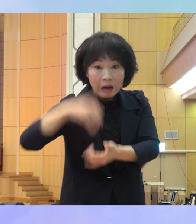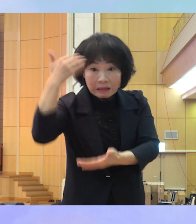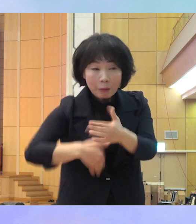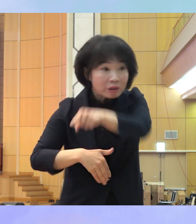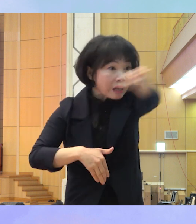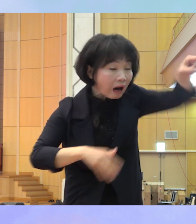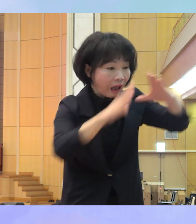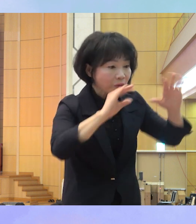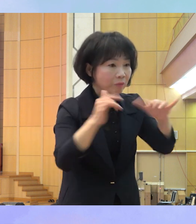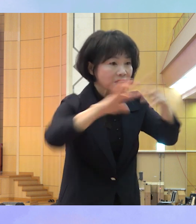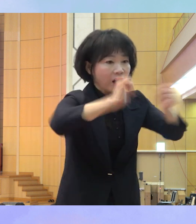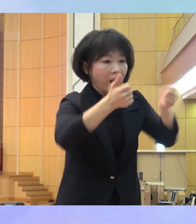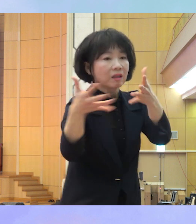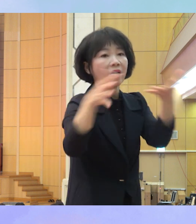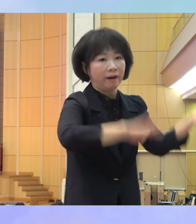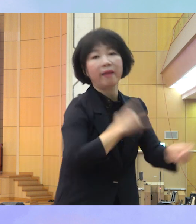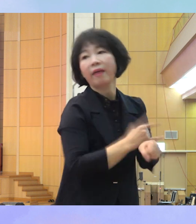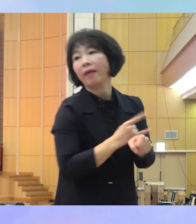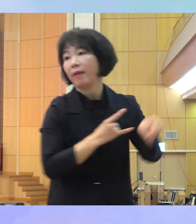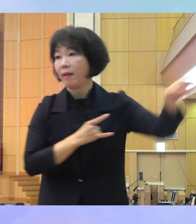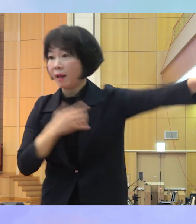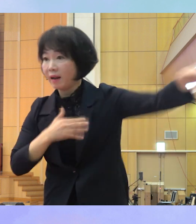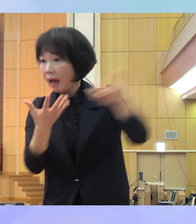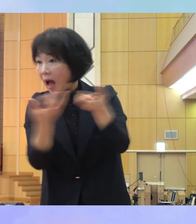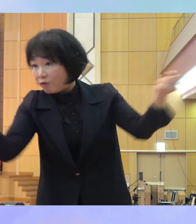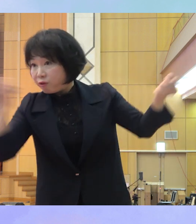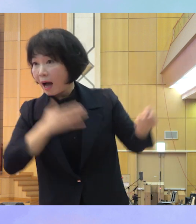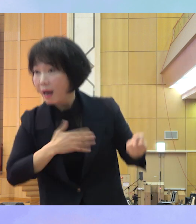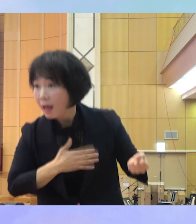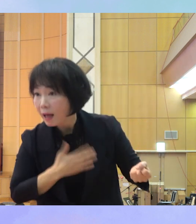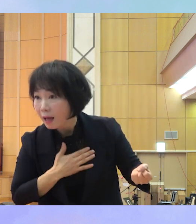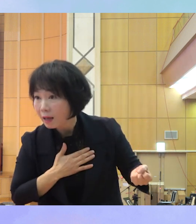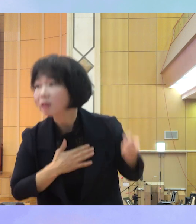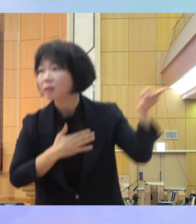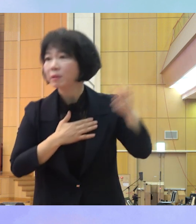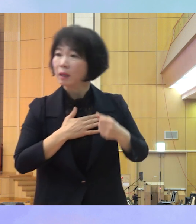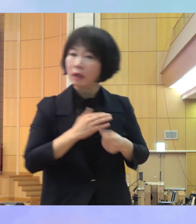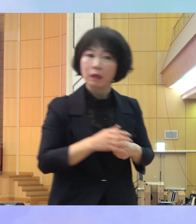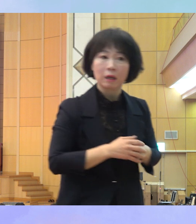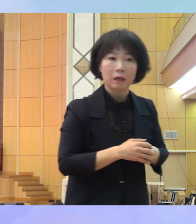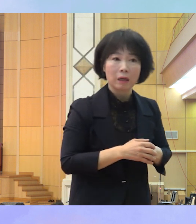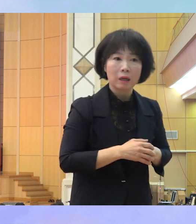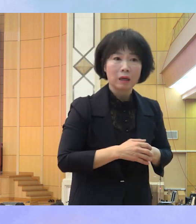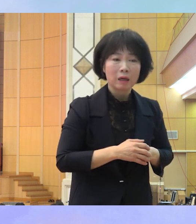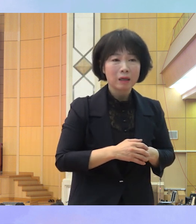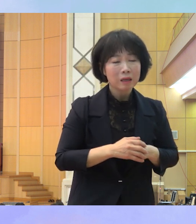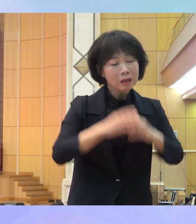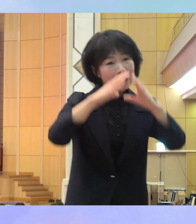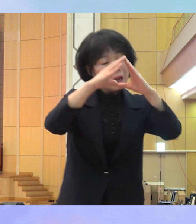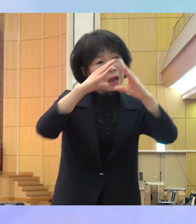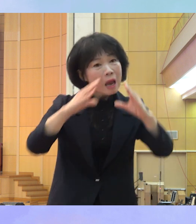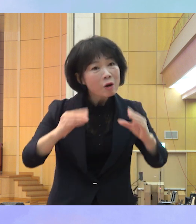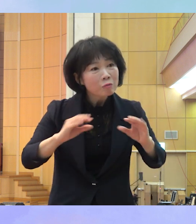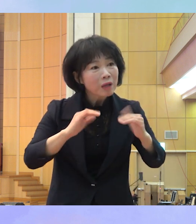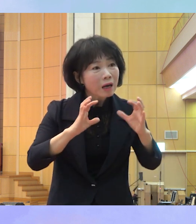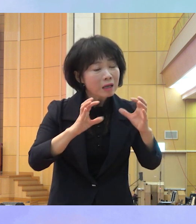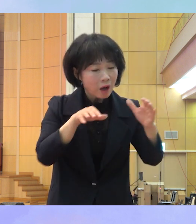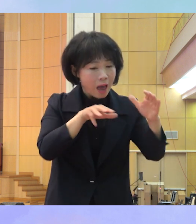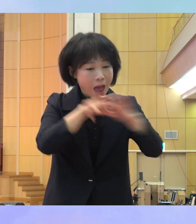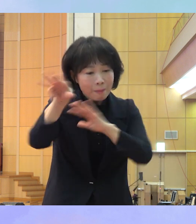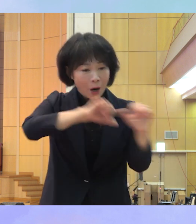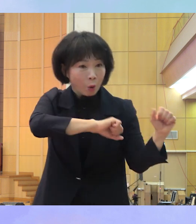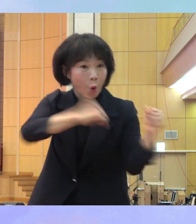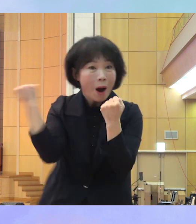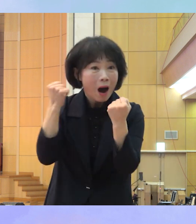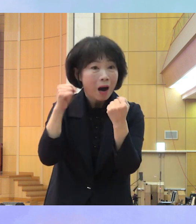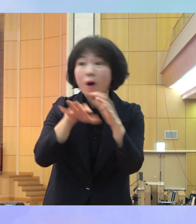하려고 그러면 힘이 있어야지. 배고픈데 어떻게 그 먼 길을 갈 수 있습니까? 이게 바로 유월절입니다. 그래서